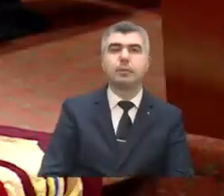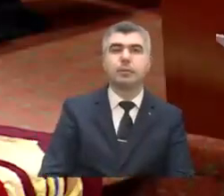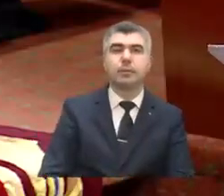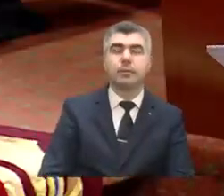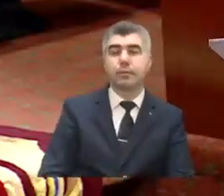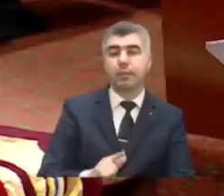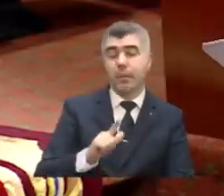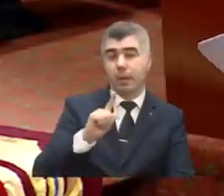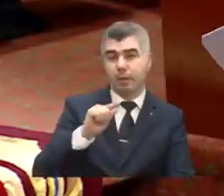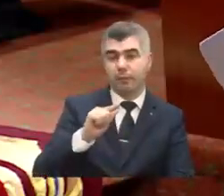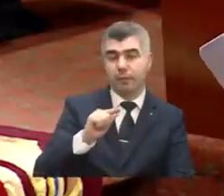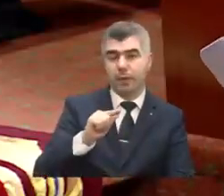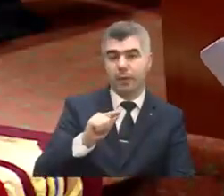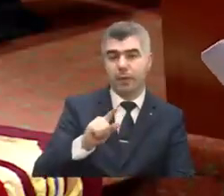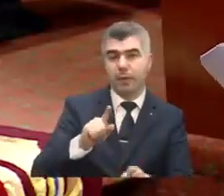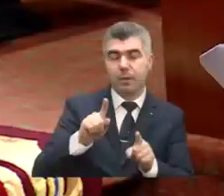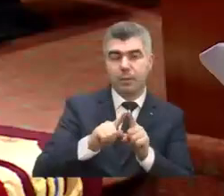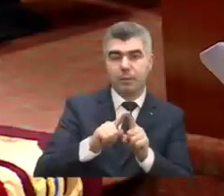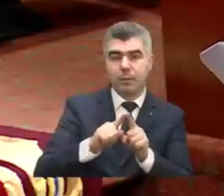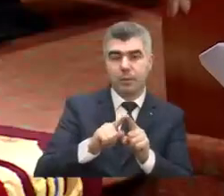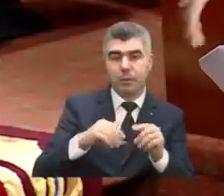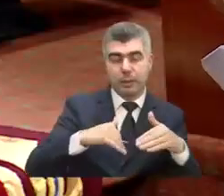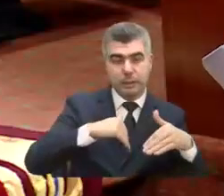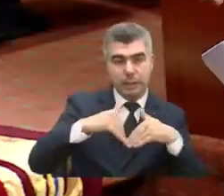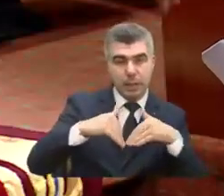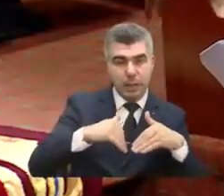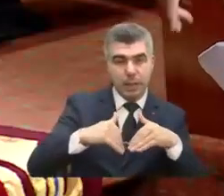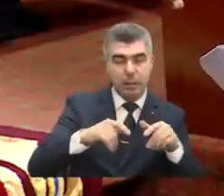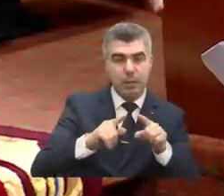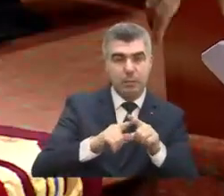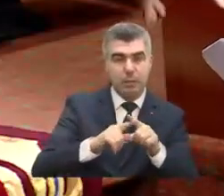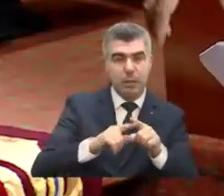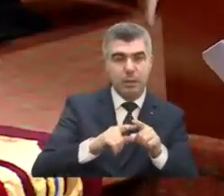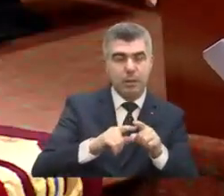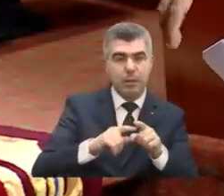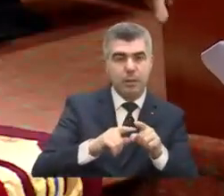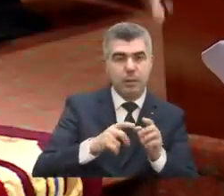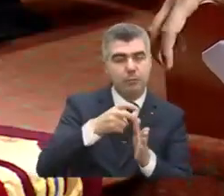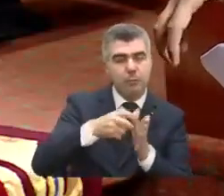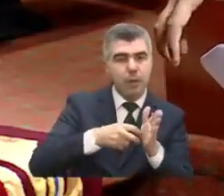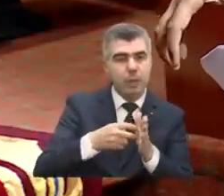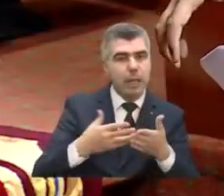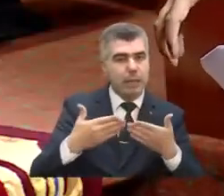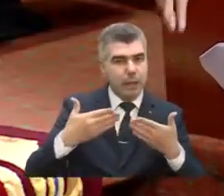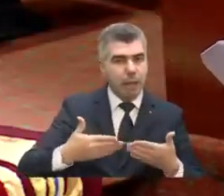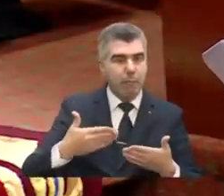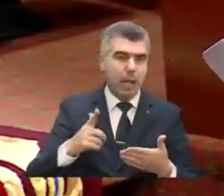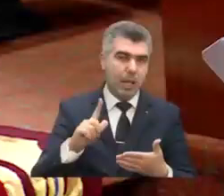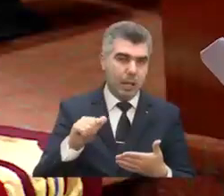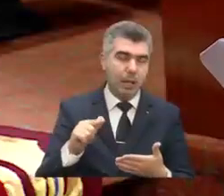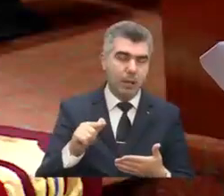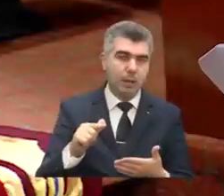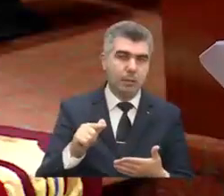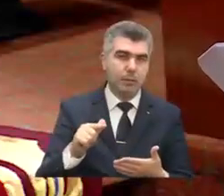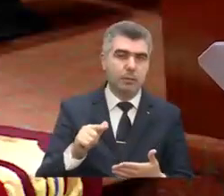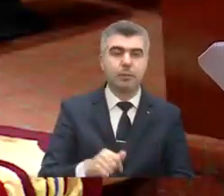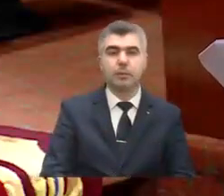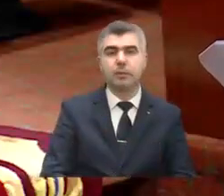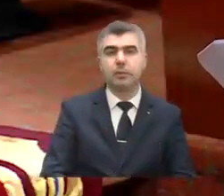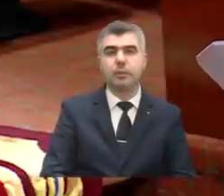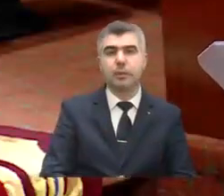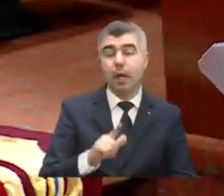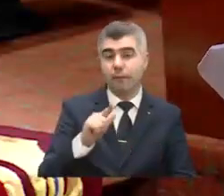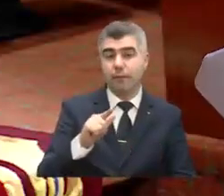تكون غادي تستغل فيها السكك السكك الحديديه اللي كاينه الان لانه غادي يدار